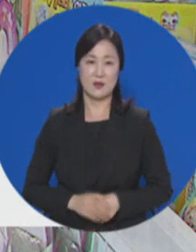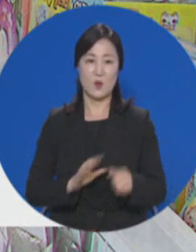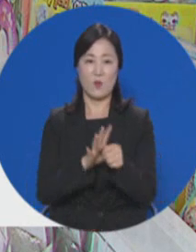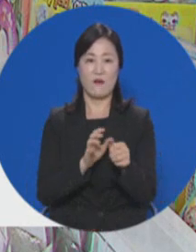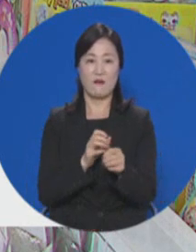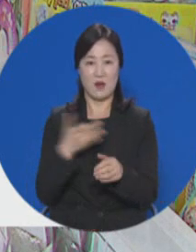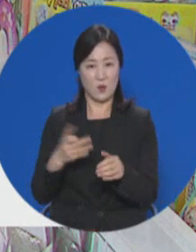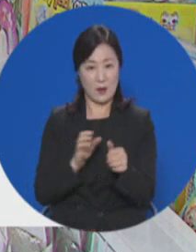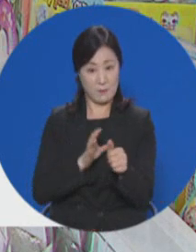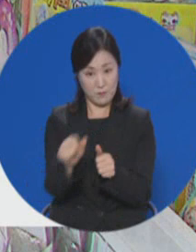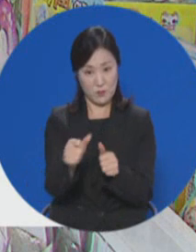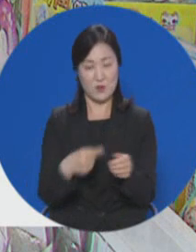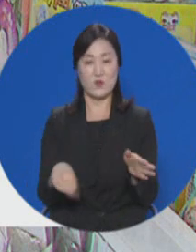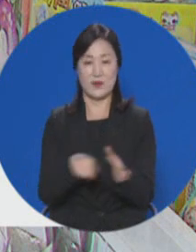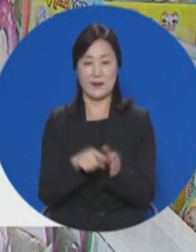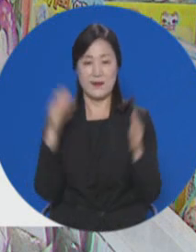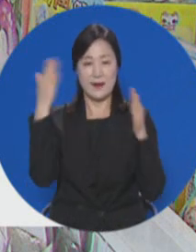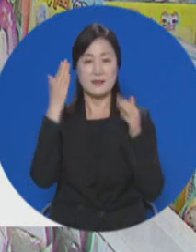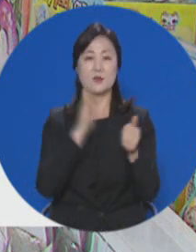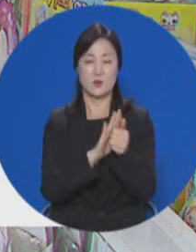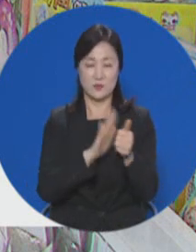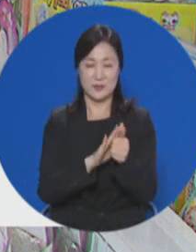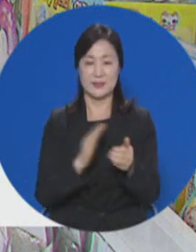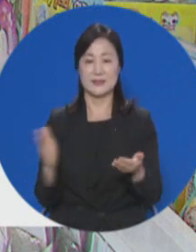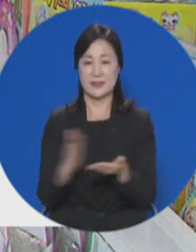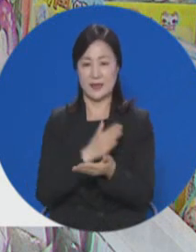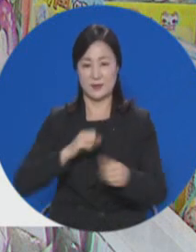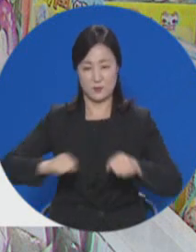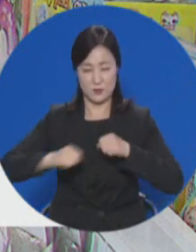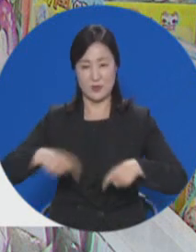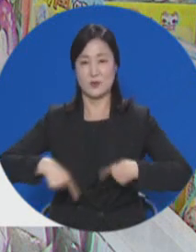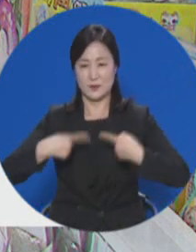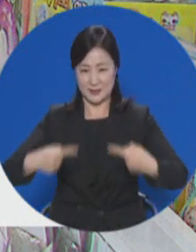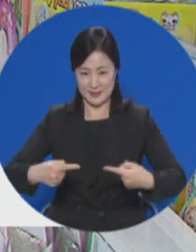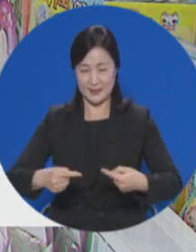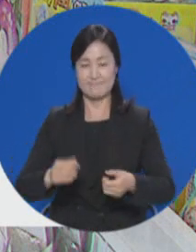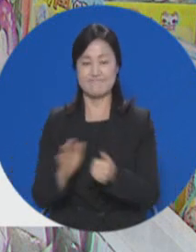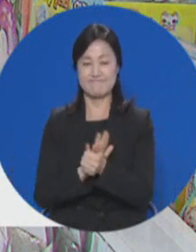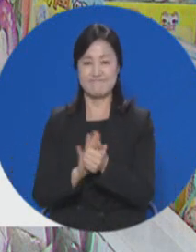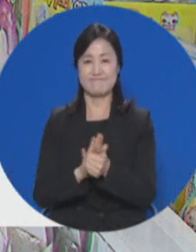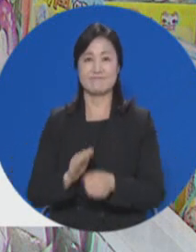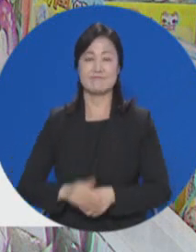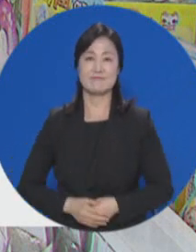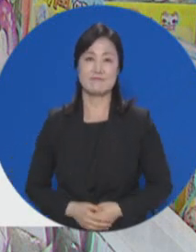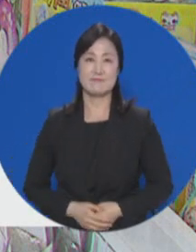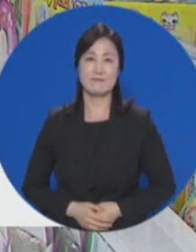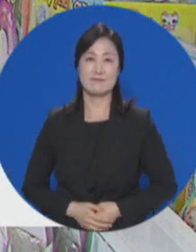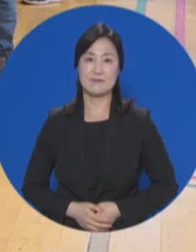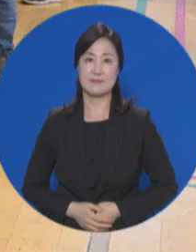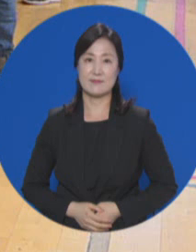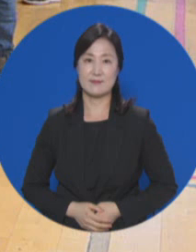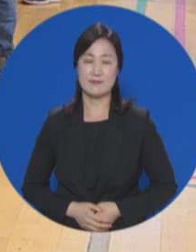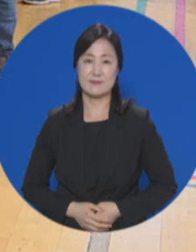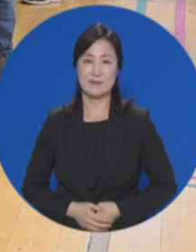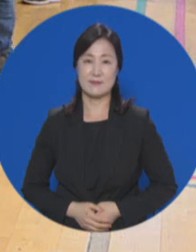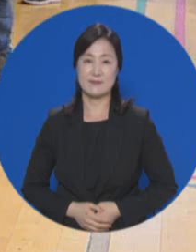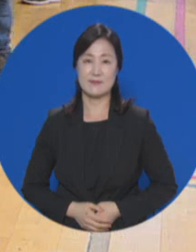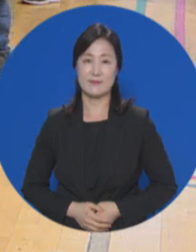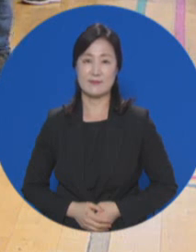이겨내자며 형편이 어려운 학생들을 돕는 나눔 운동에 동참해 눈길을 끌고 있습니다. 문형철 기자입니다.